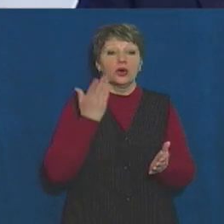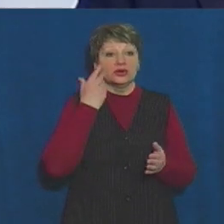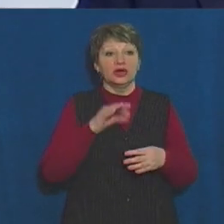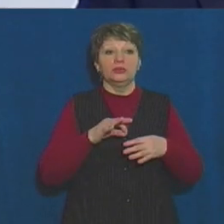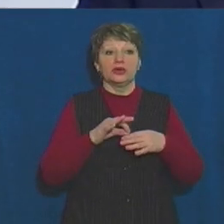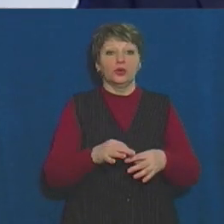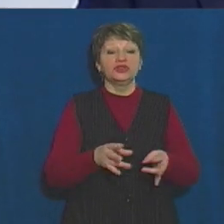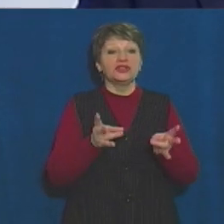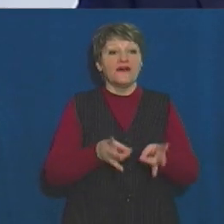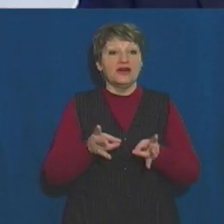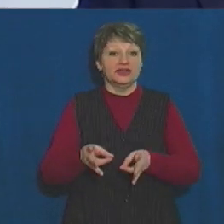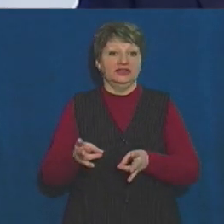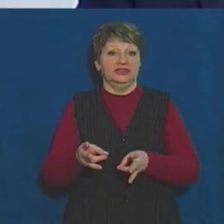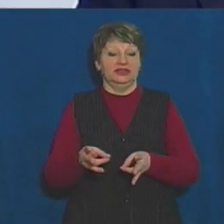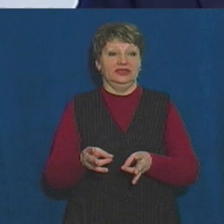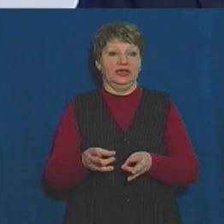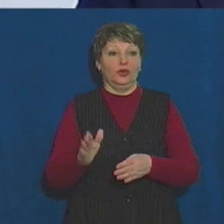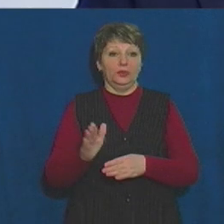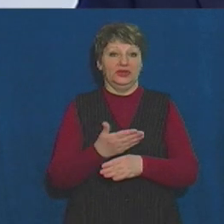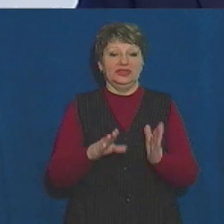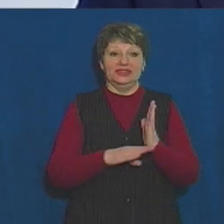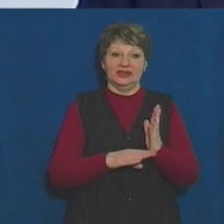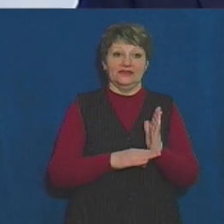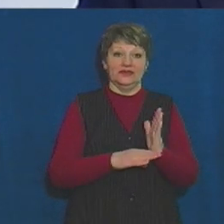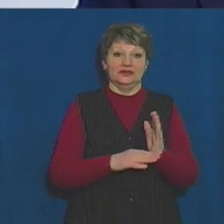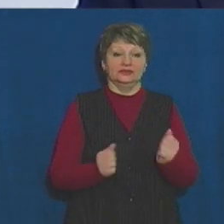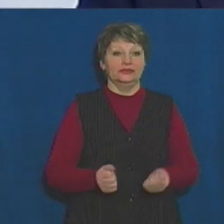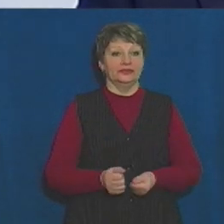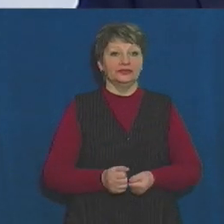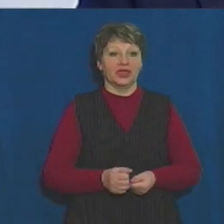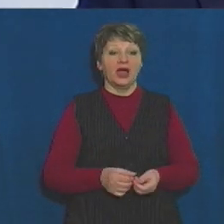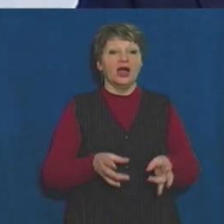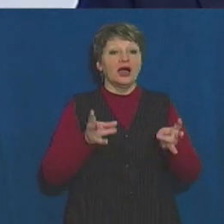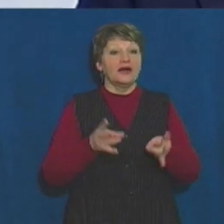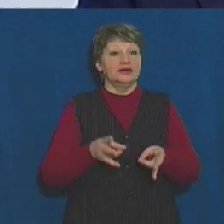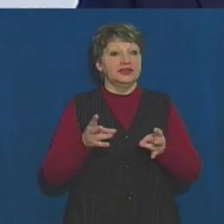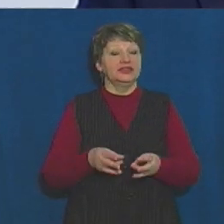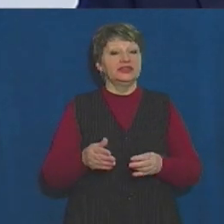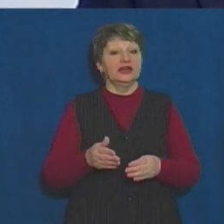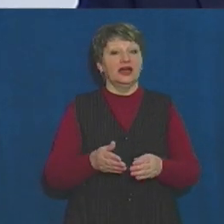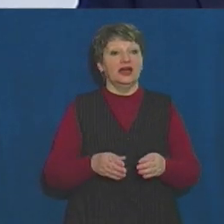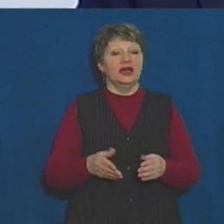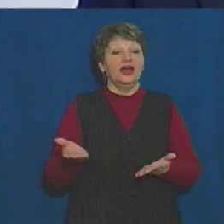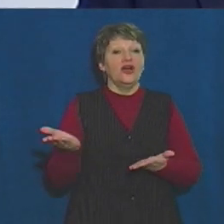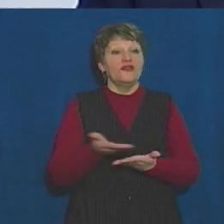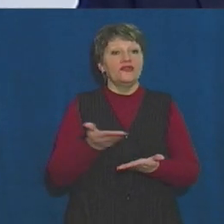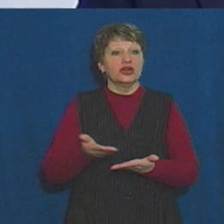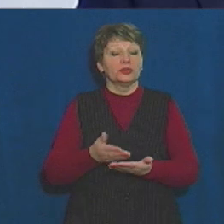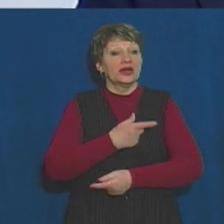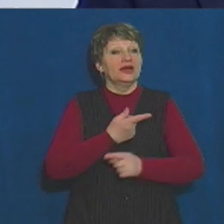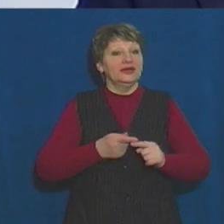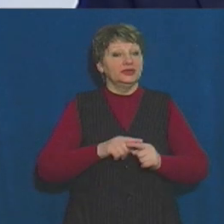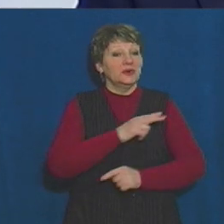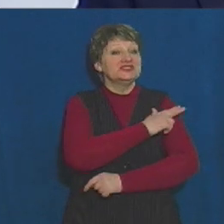Ну, аварійна вирубка дерев, яку ви на сьогоднішній день, я так зрозумів, що мова йде саме про санітарну вирубку дерев,